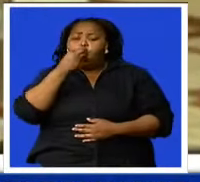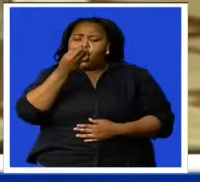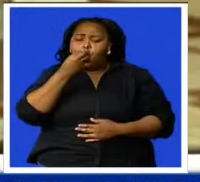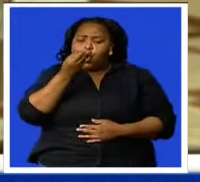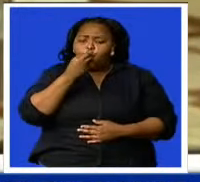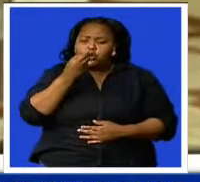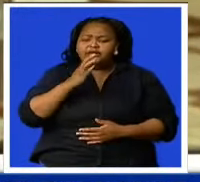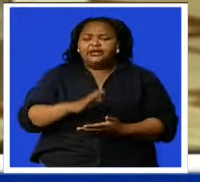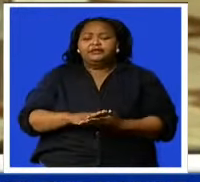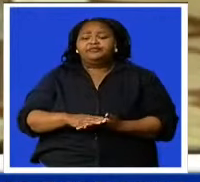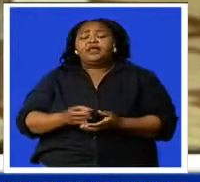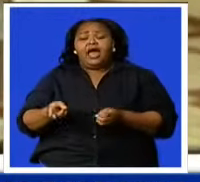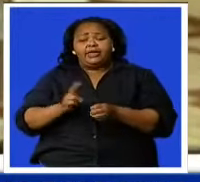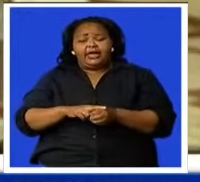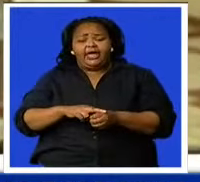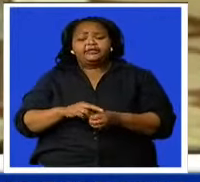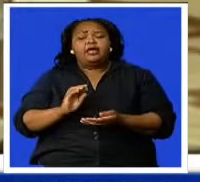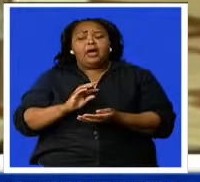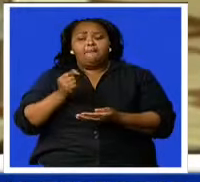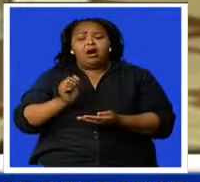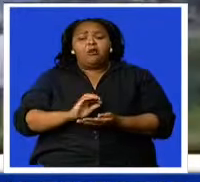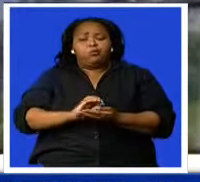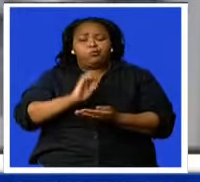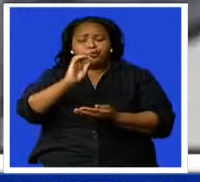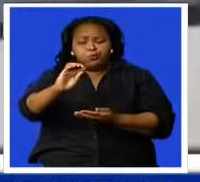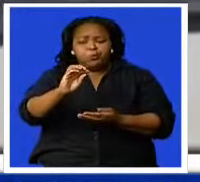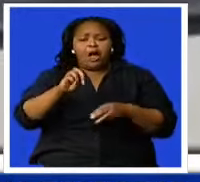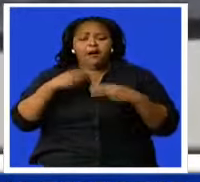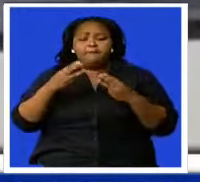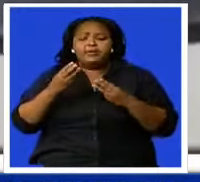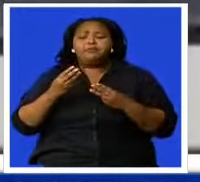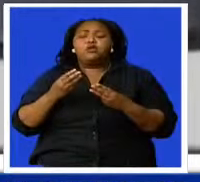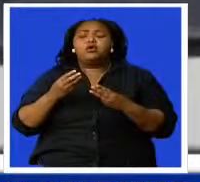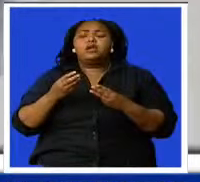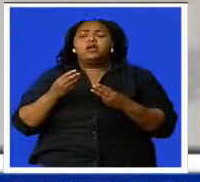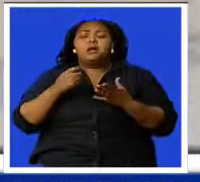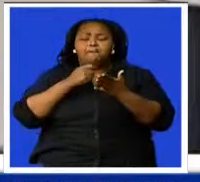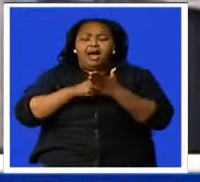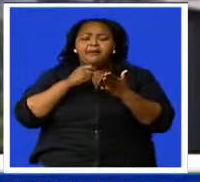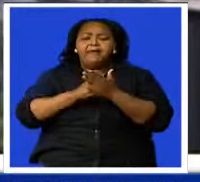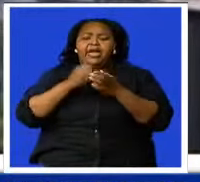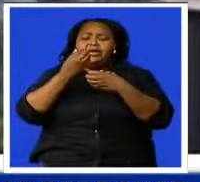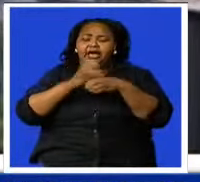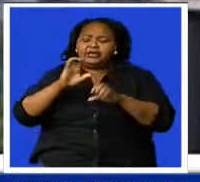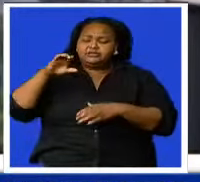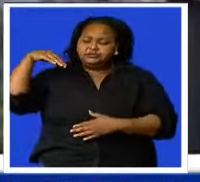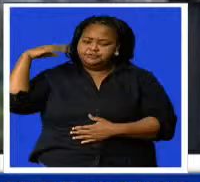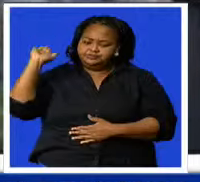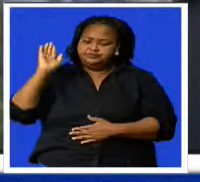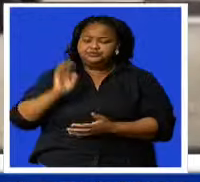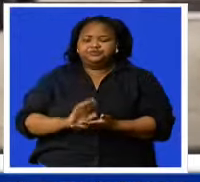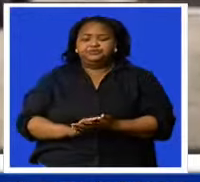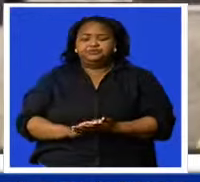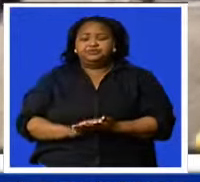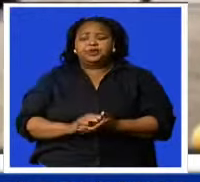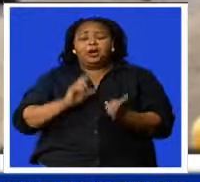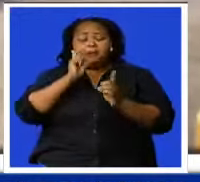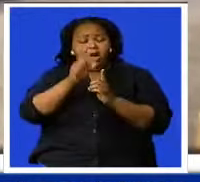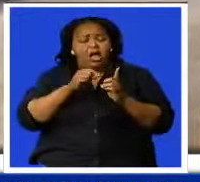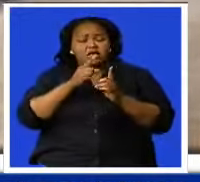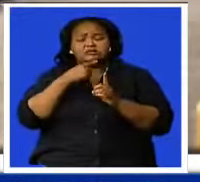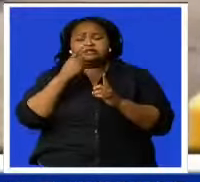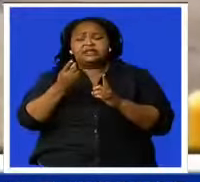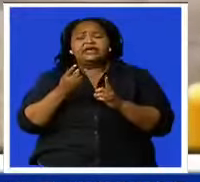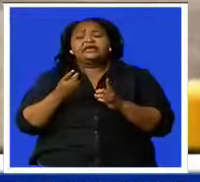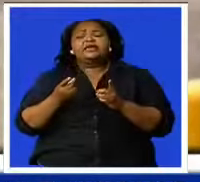labo labacupha ngephandle kwakuleli. Masuku bese sothi livela kangwane liyawuncoma umsebenti